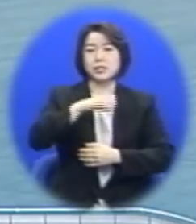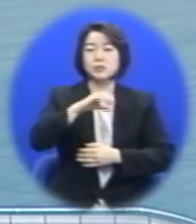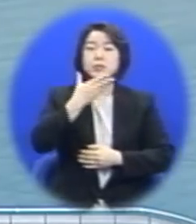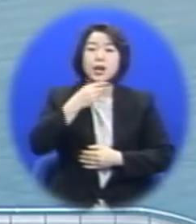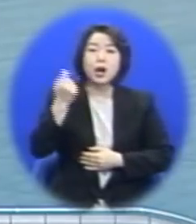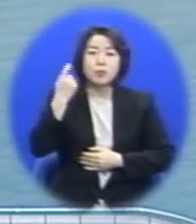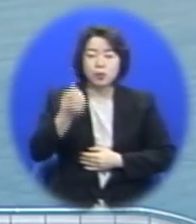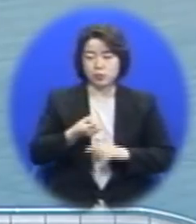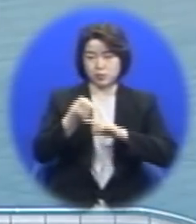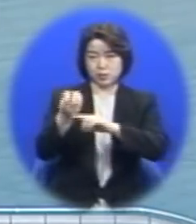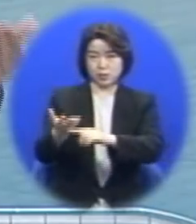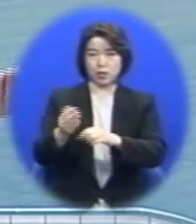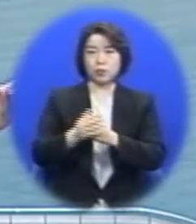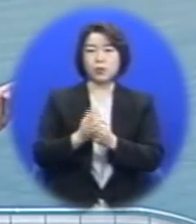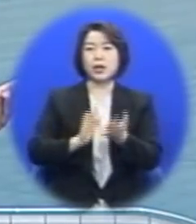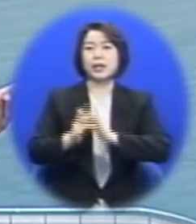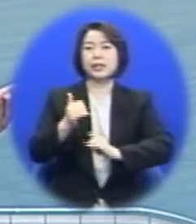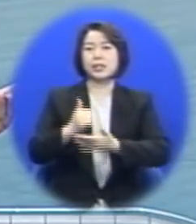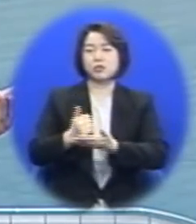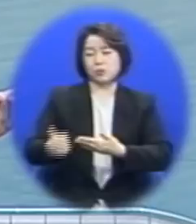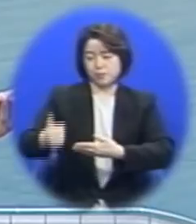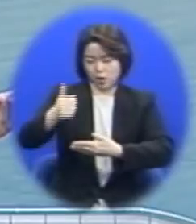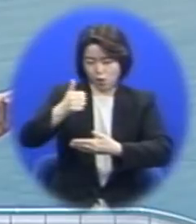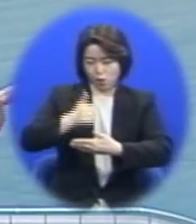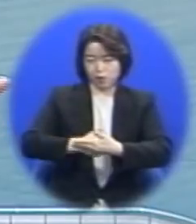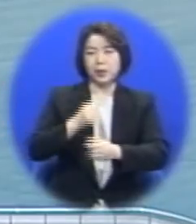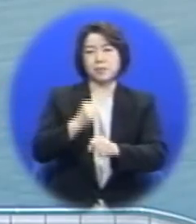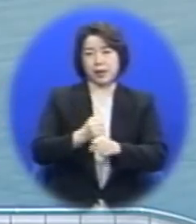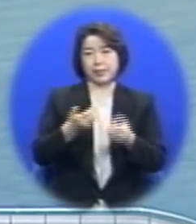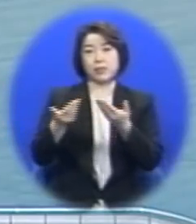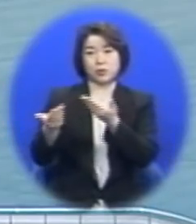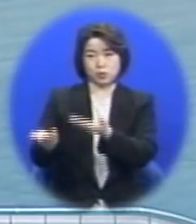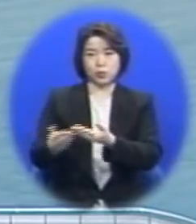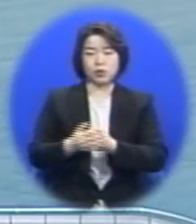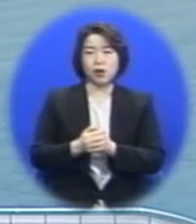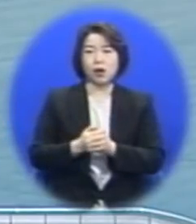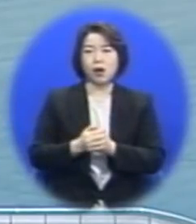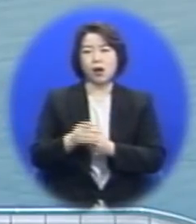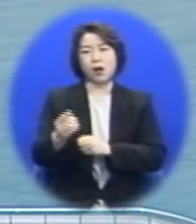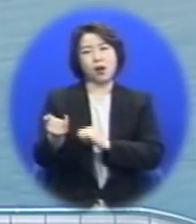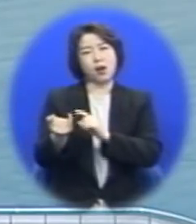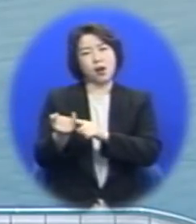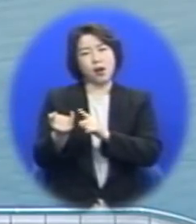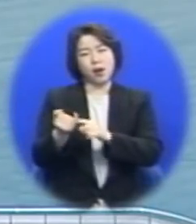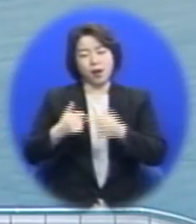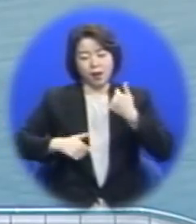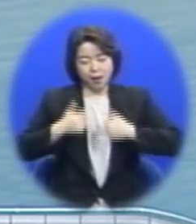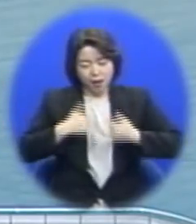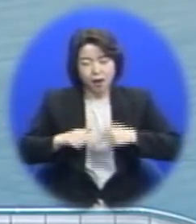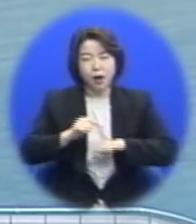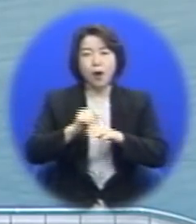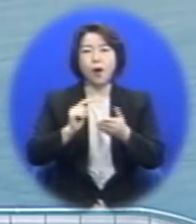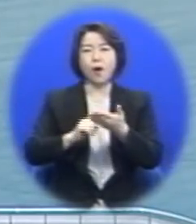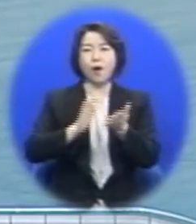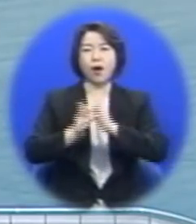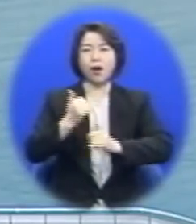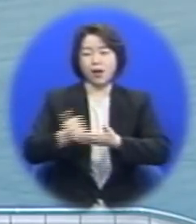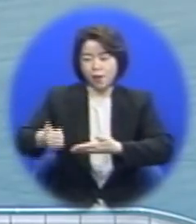전해주고 그리고 예수님을 영접하게 하였습니다. 그가 기쁜 마음으로 예수님을 영접하고